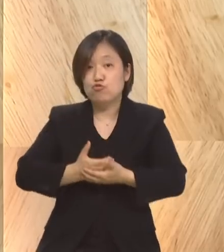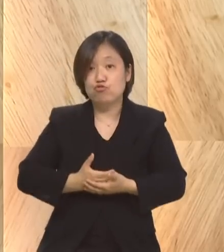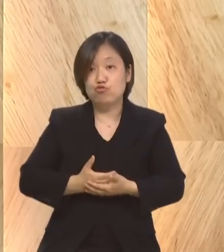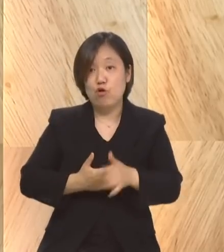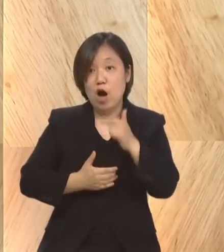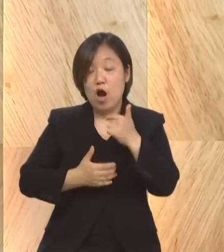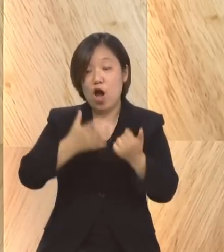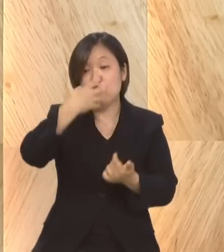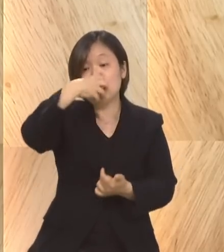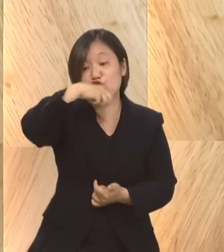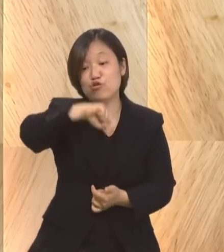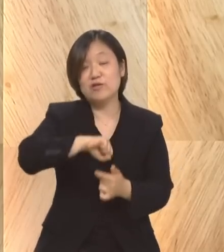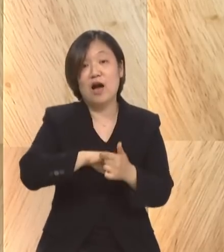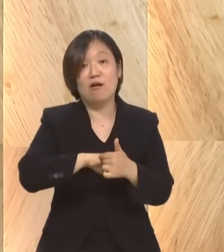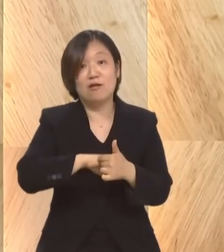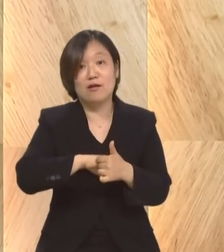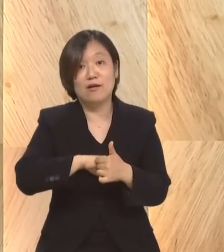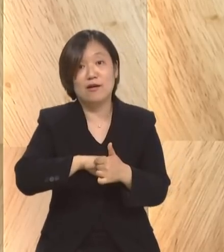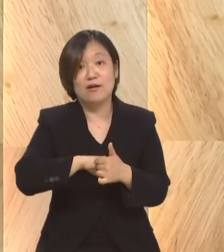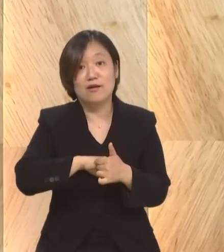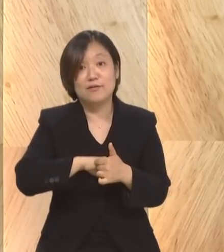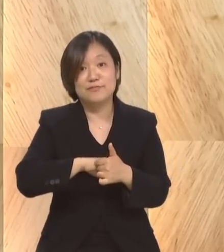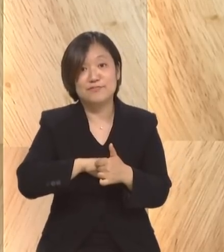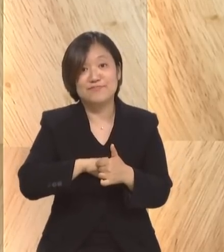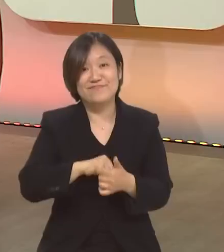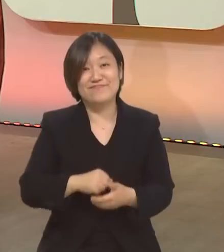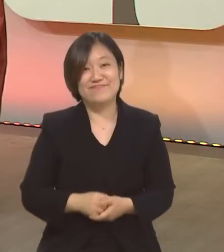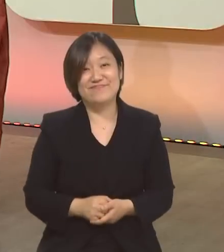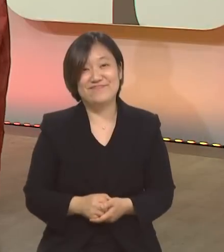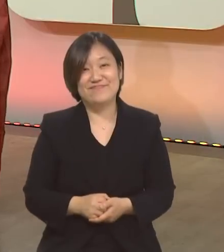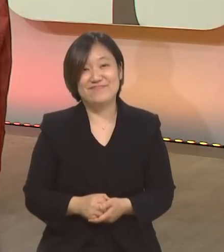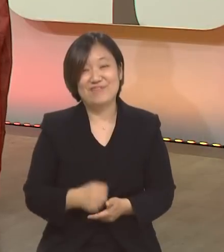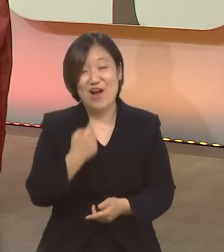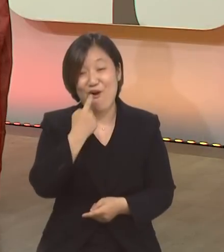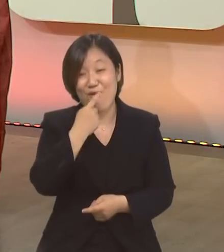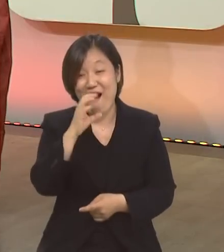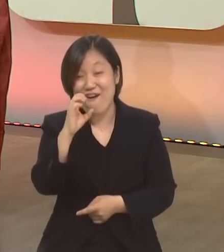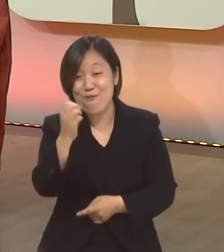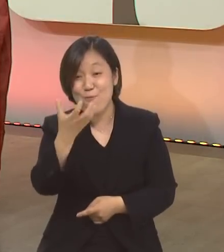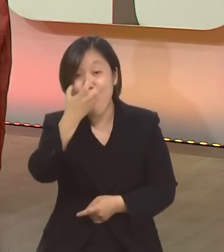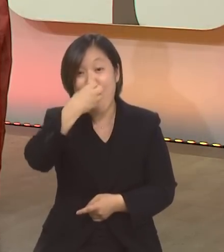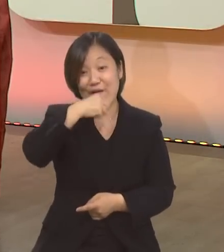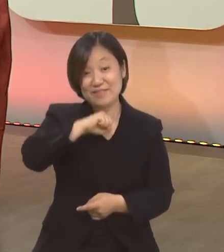황금구스를 꿀꺽 삼켜 먹었대요 꿀꺽 삼켰대요